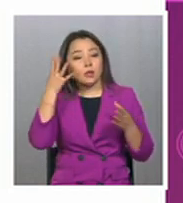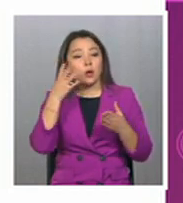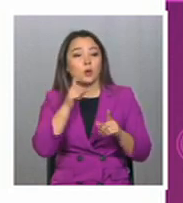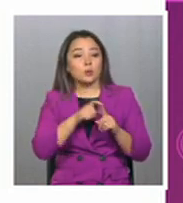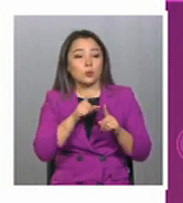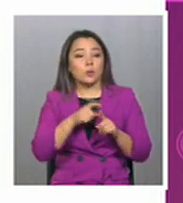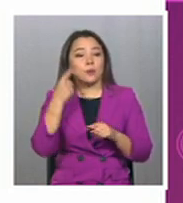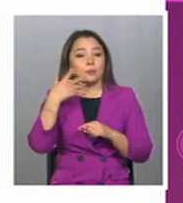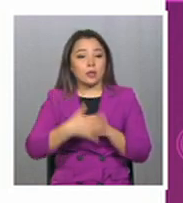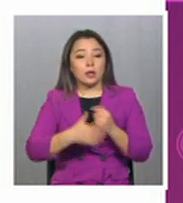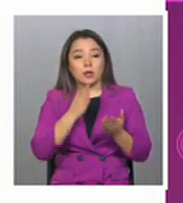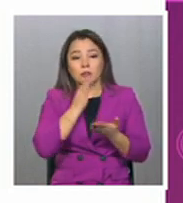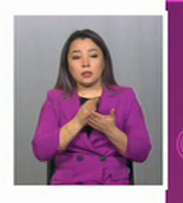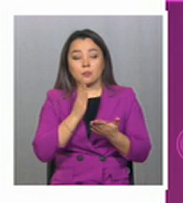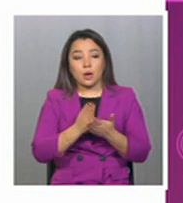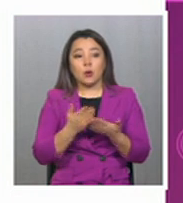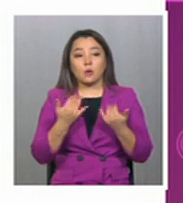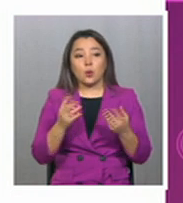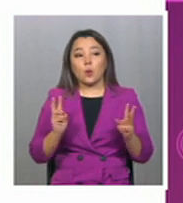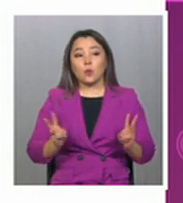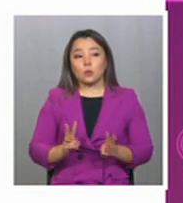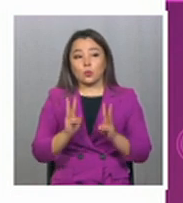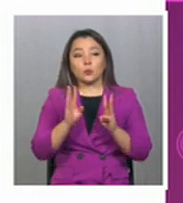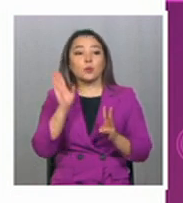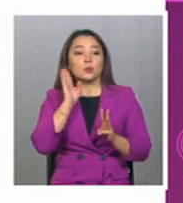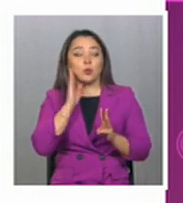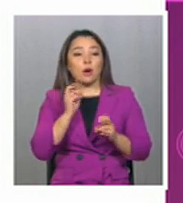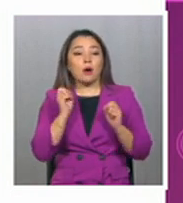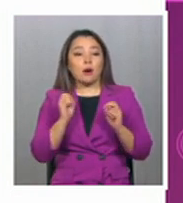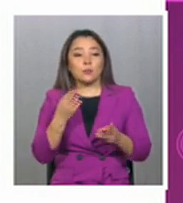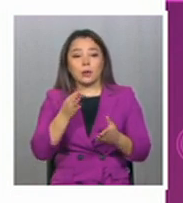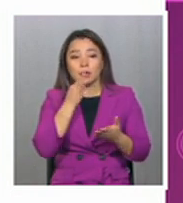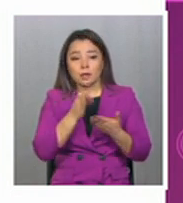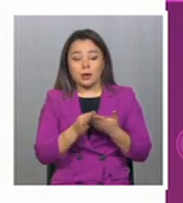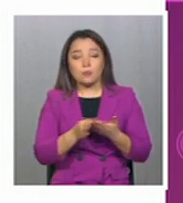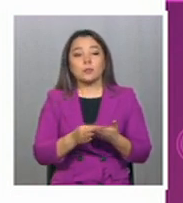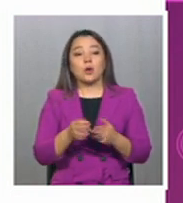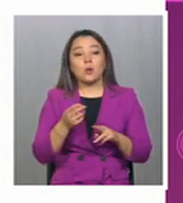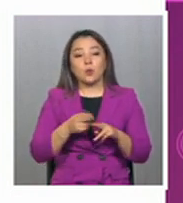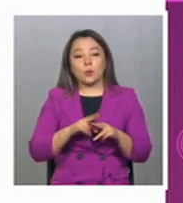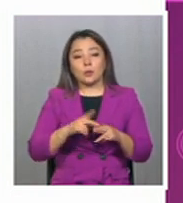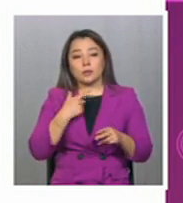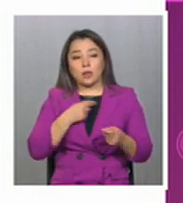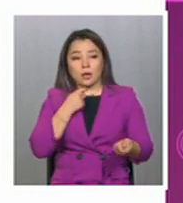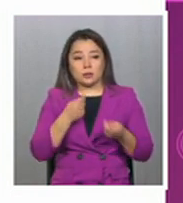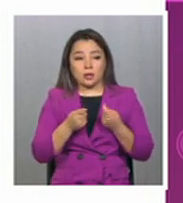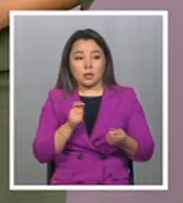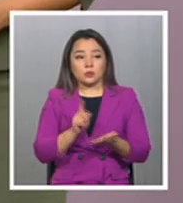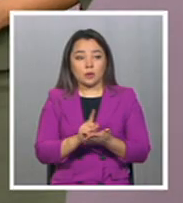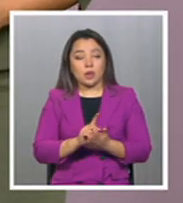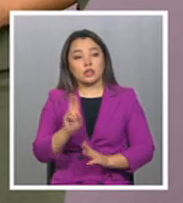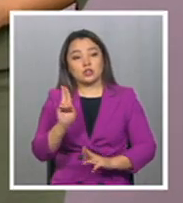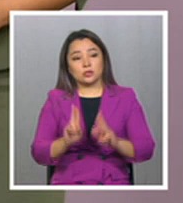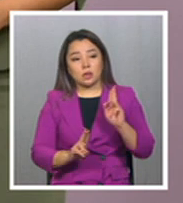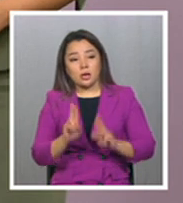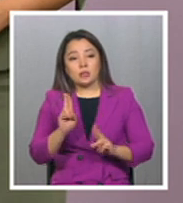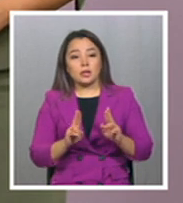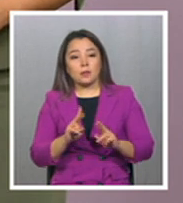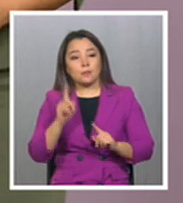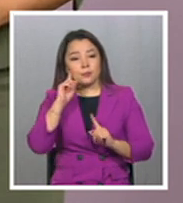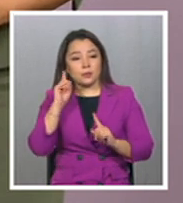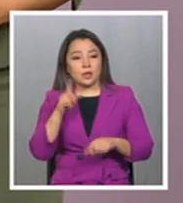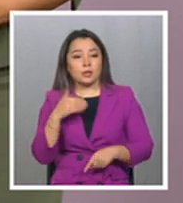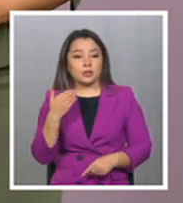мағынасын түсіндіңдер. Өрт пен судың қаупін және олардан сақтану шараларын білдіңдер. Осымен